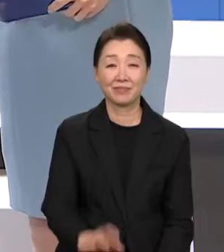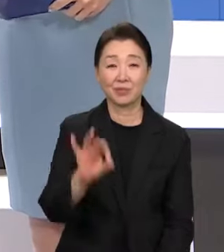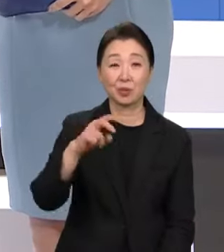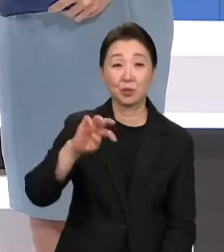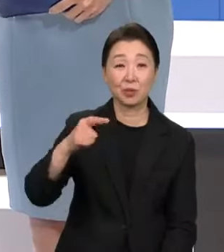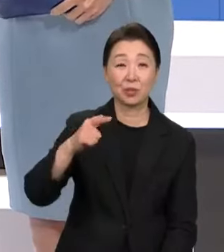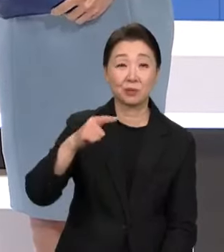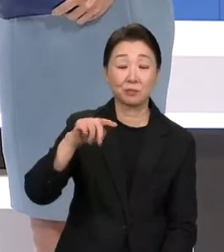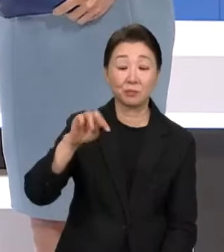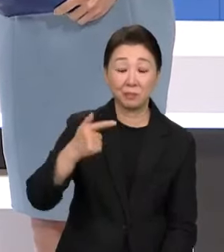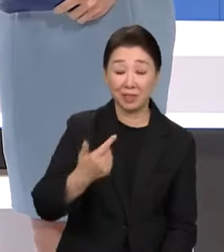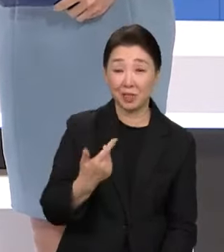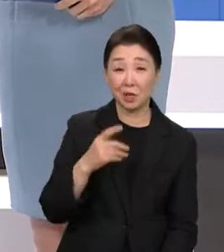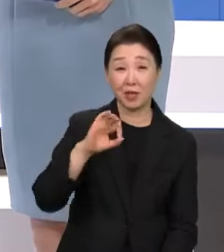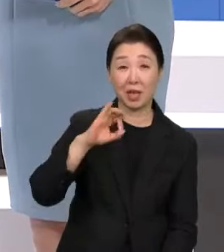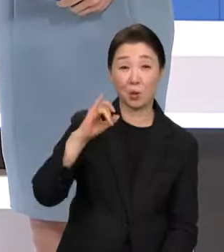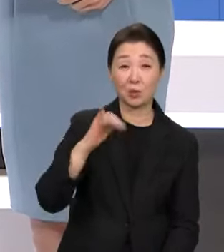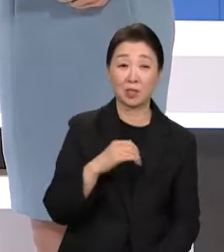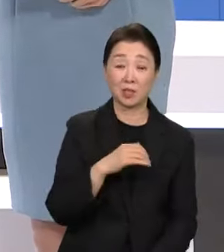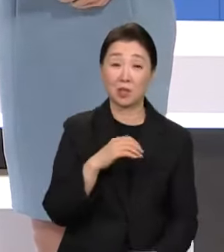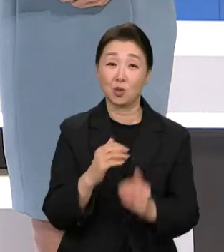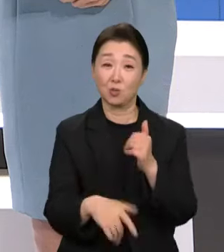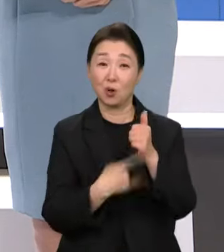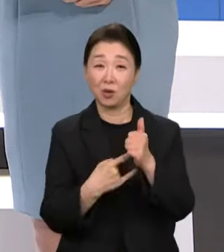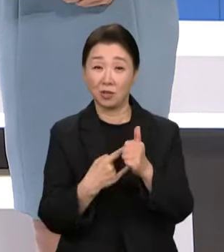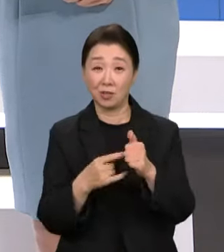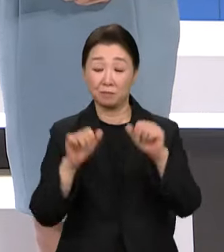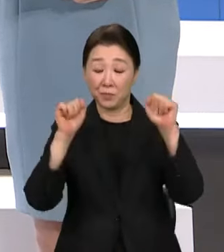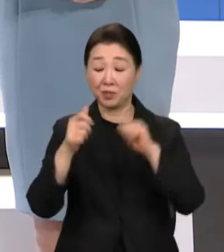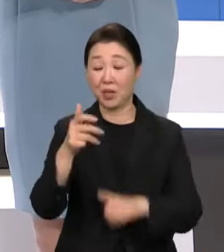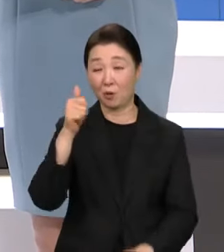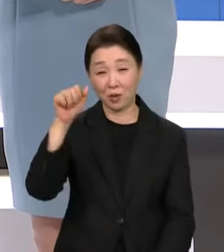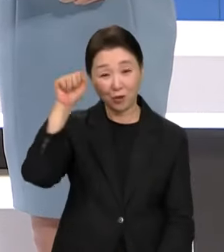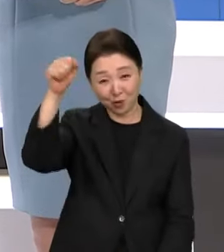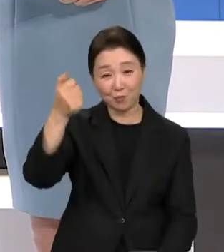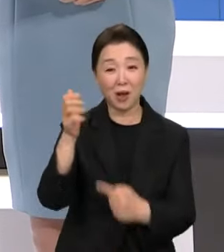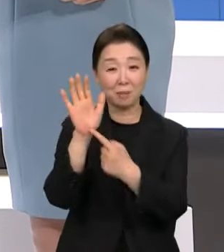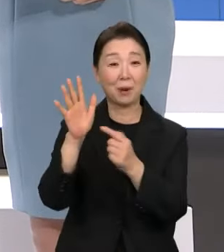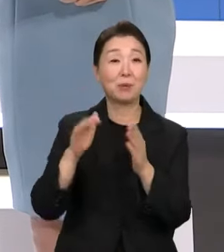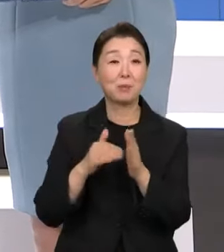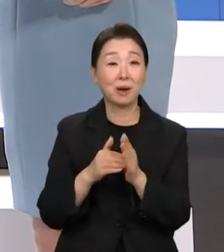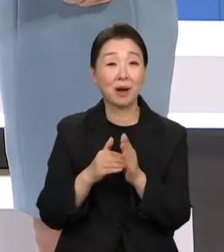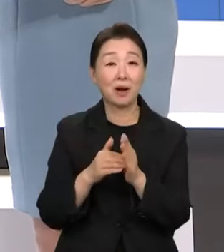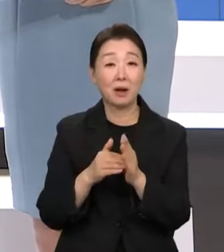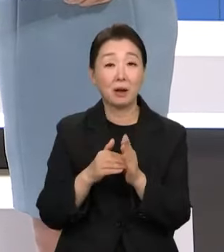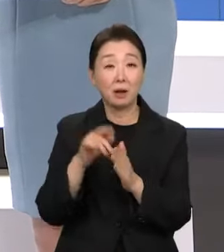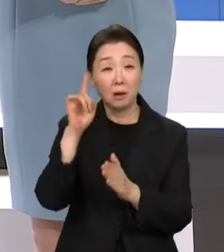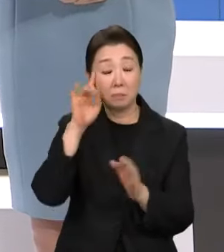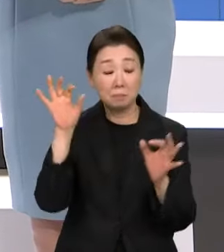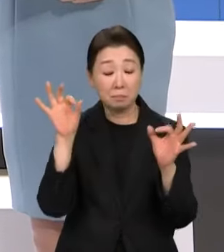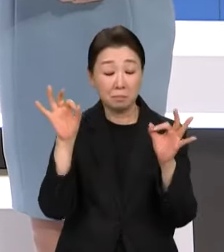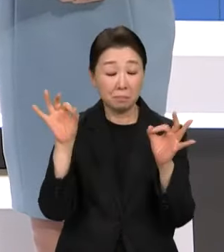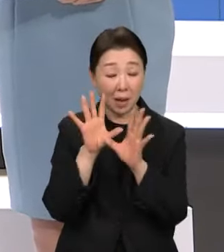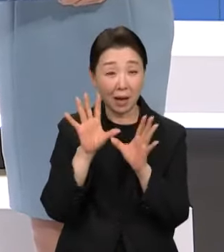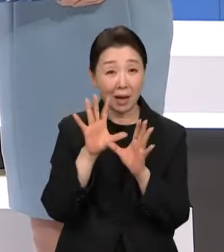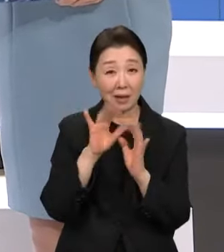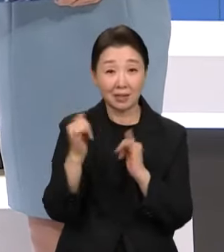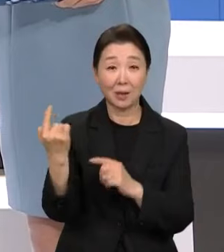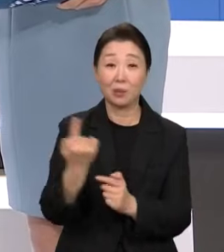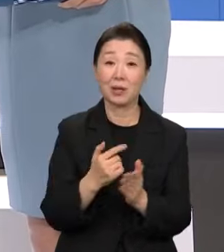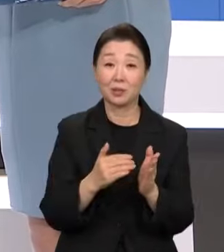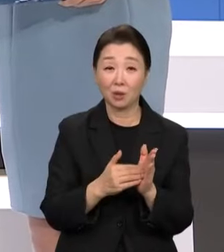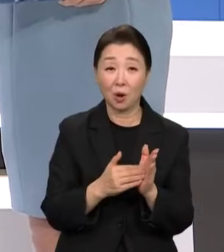유승민 전 IOC 위원이 체육회장 출마 발표를 한 자리죠. 그런데 여기에 예상치 못한 인물이